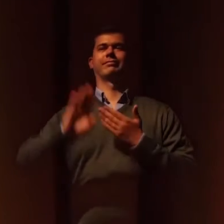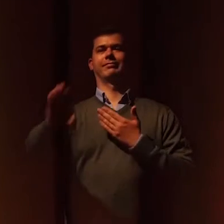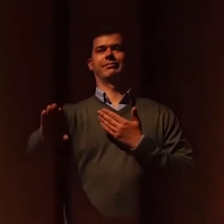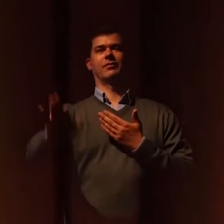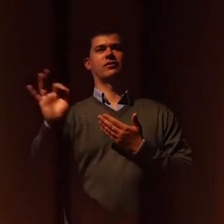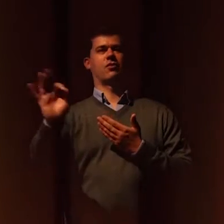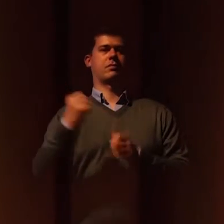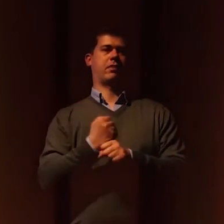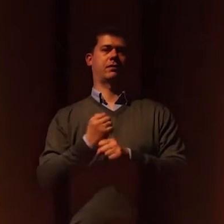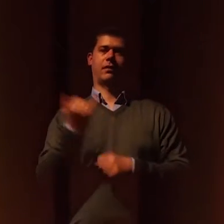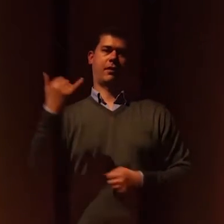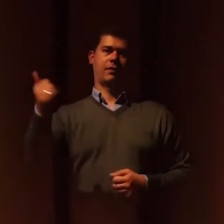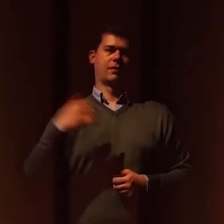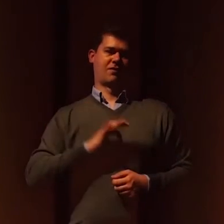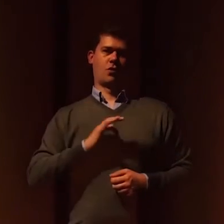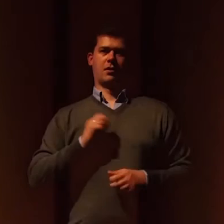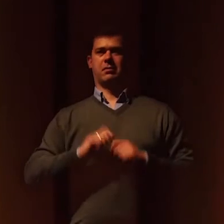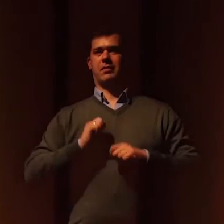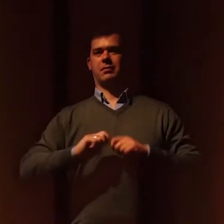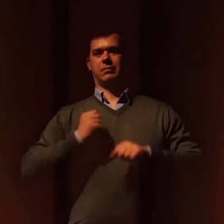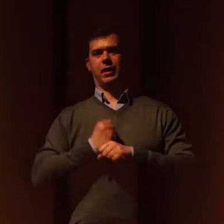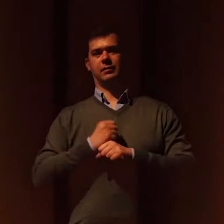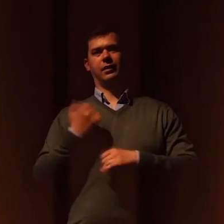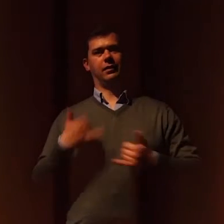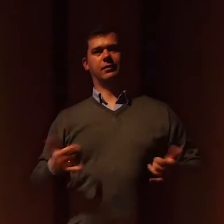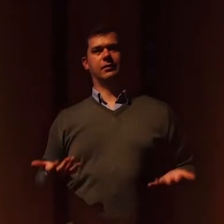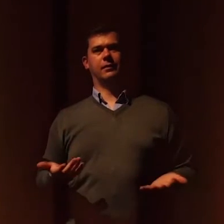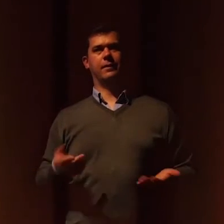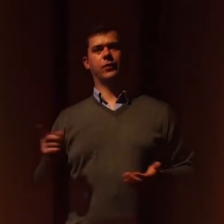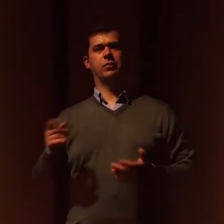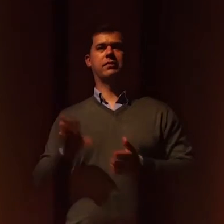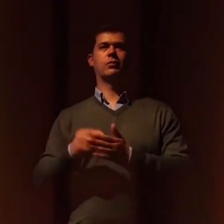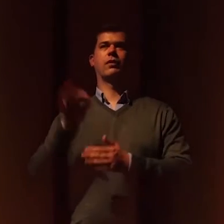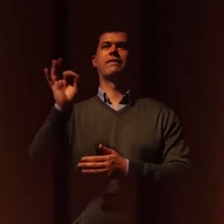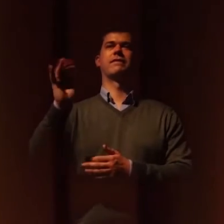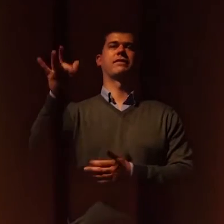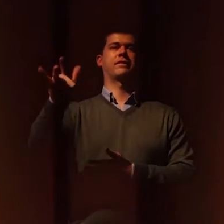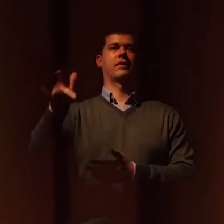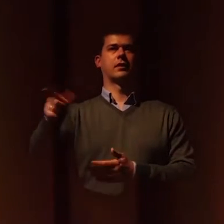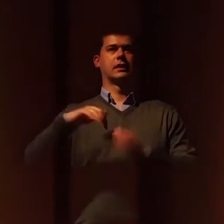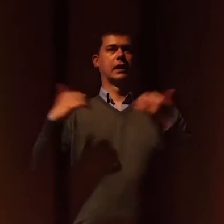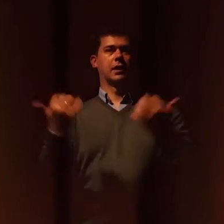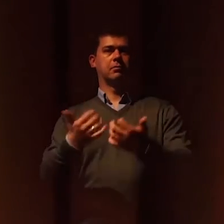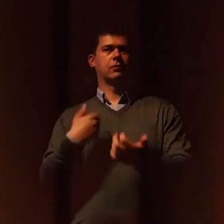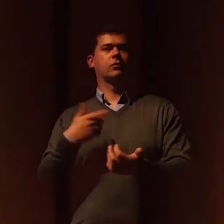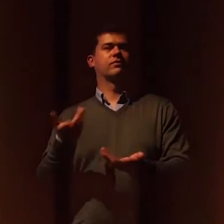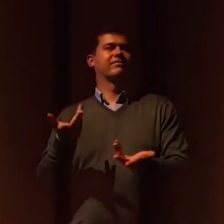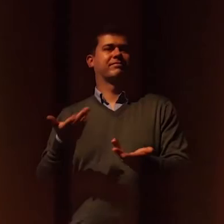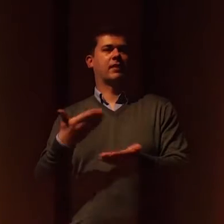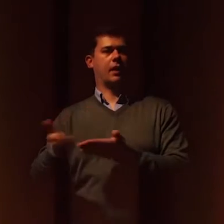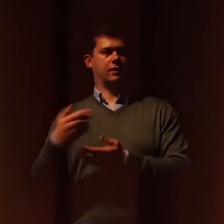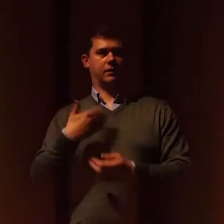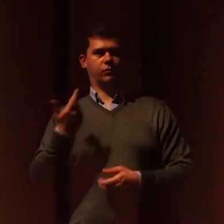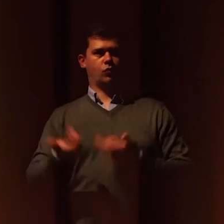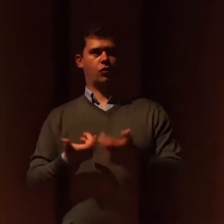moim moją możliwością kontroli czy czy jakiegoś nawet oglądu bliższego natomiast